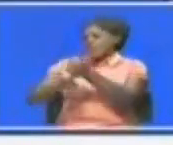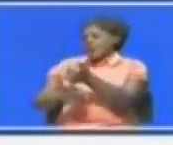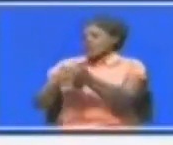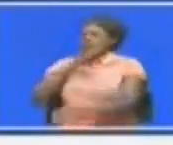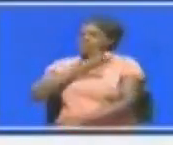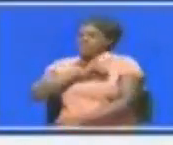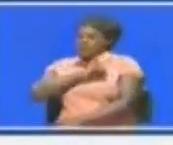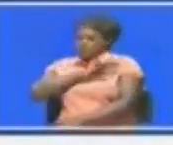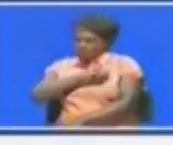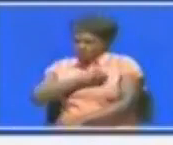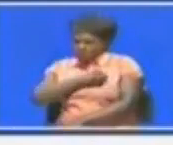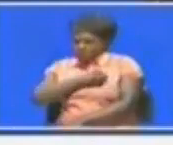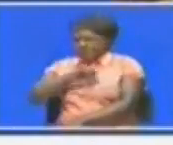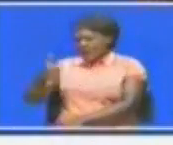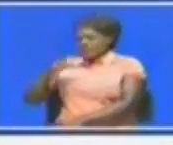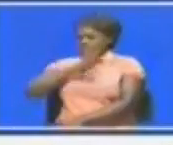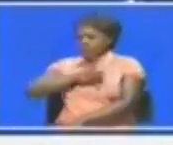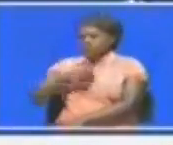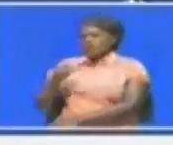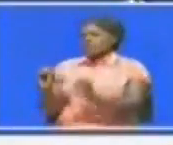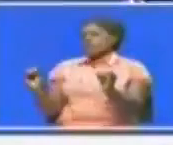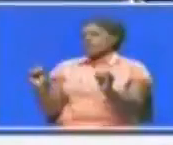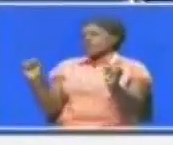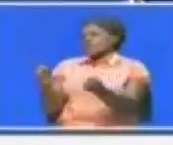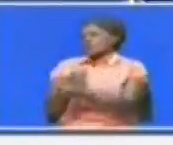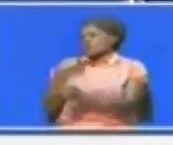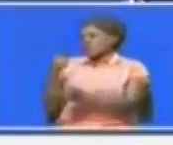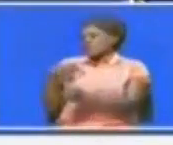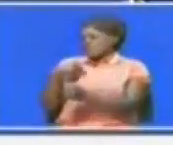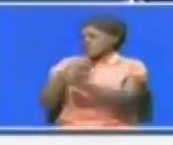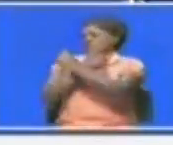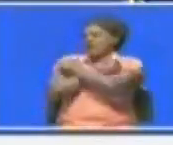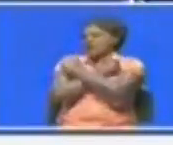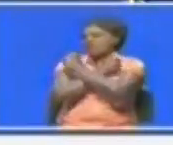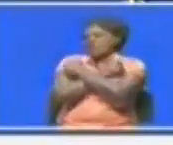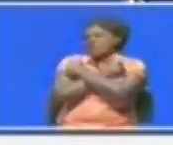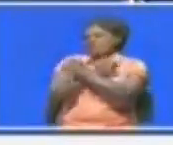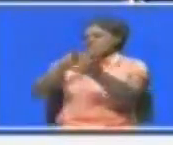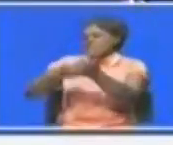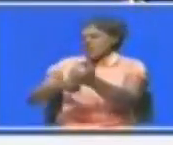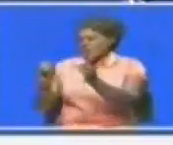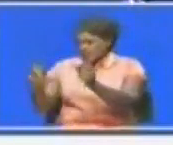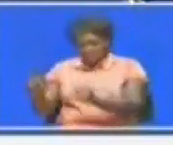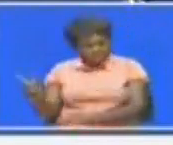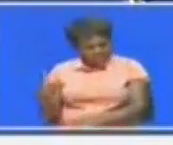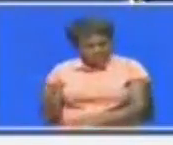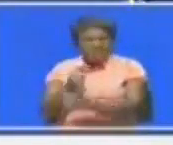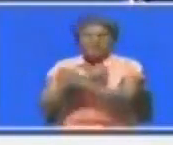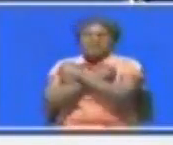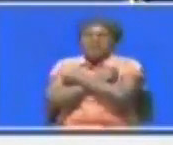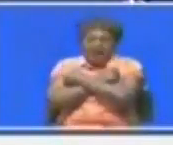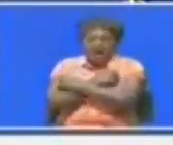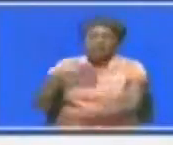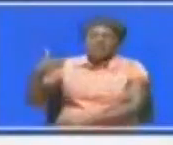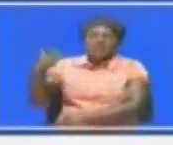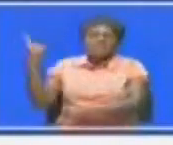kuvumilia. Kuna mambo ya kuvumilia na kuna mambo mengine si ya kuvumilia. Kwa hivyo huwezi sema ati I'm in love kwa hivyo unaweza kuolewa naye ama naishi naye. Mapenzi haizi kuwa kila